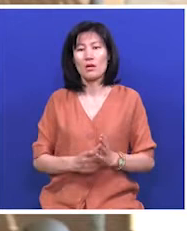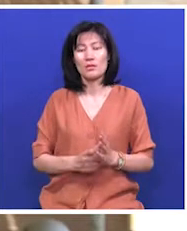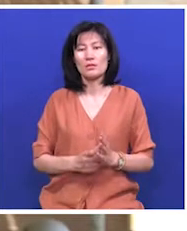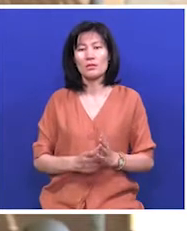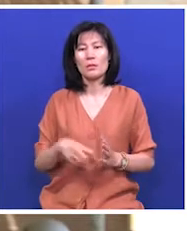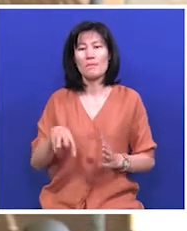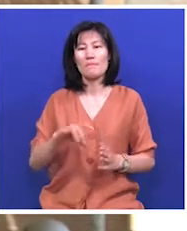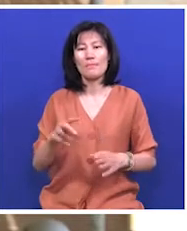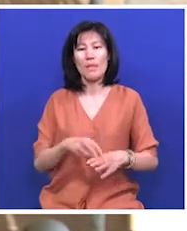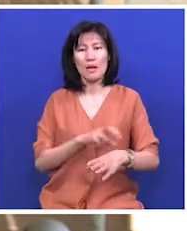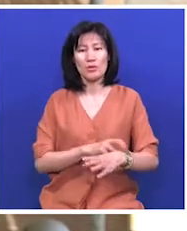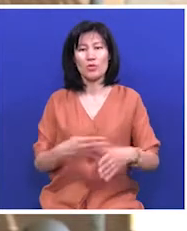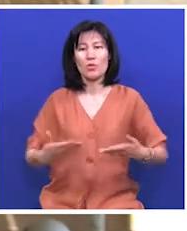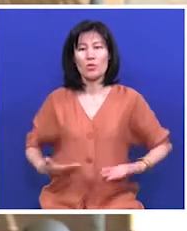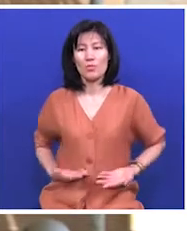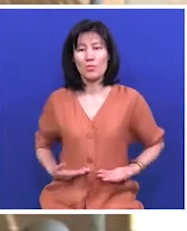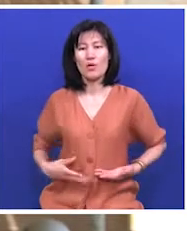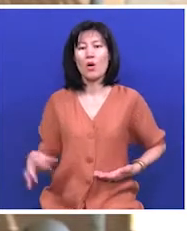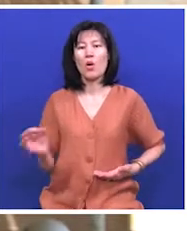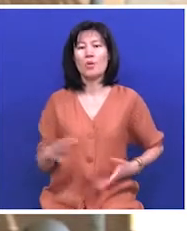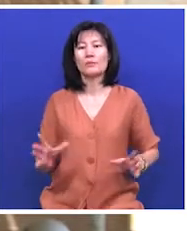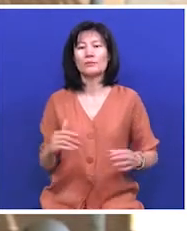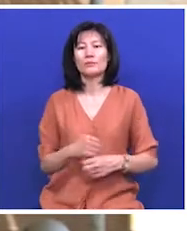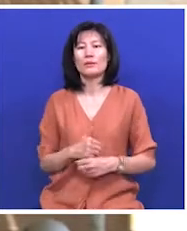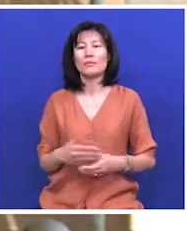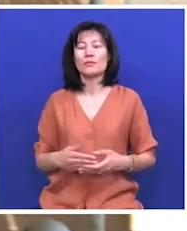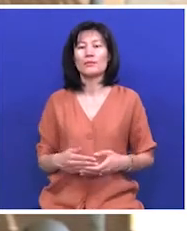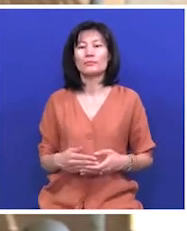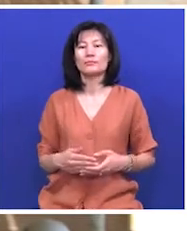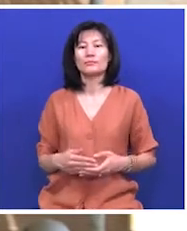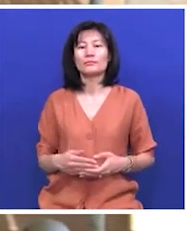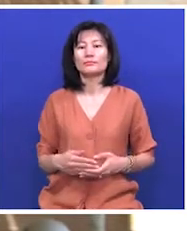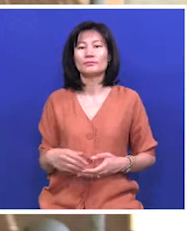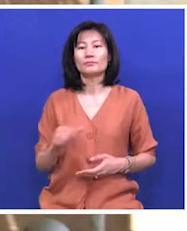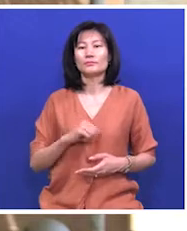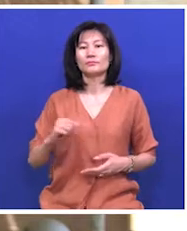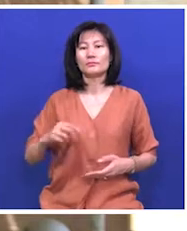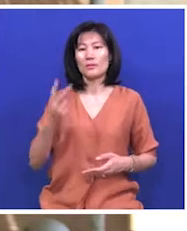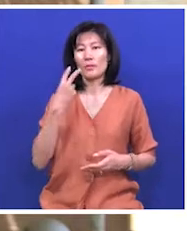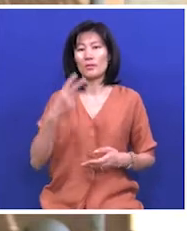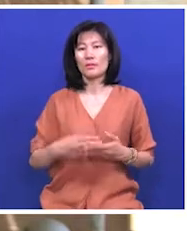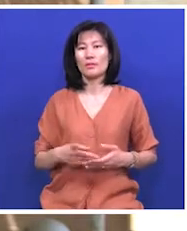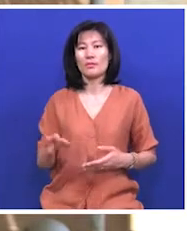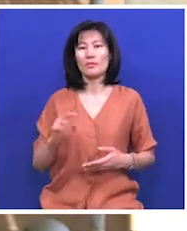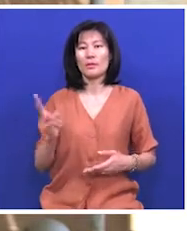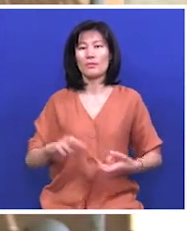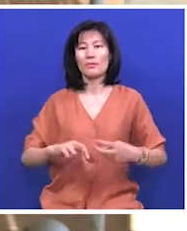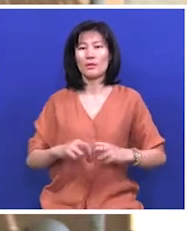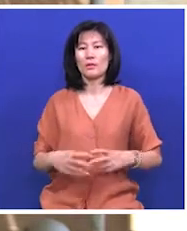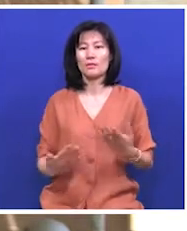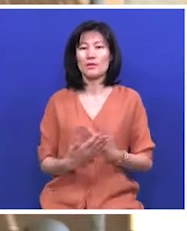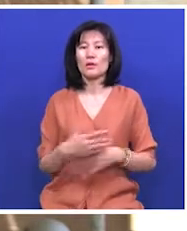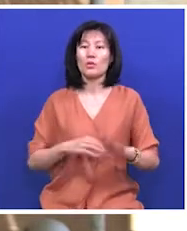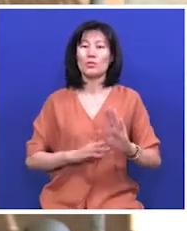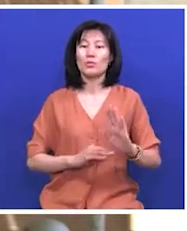тұрған. Оны облыстың зам әкімі Құсман Қайыртайыш барып өз көрген. Бірақ сол